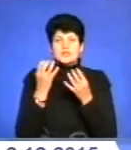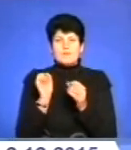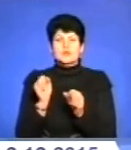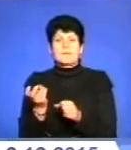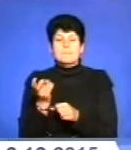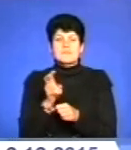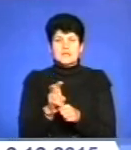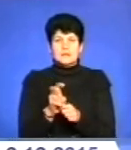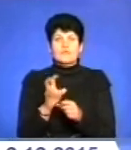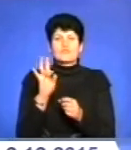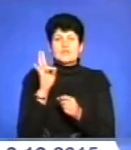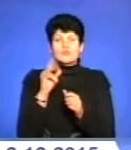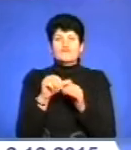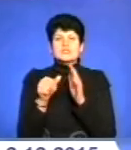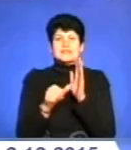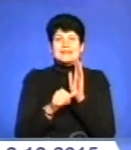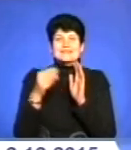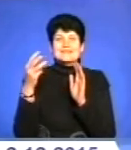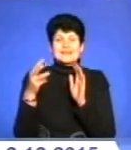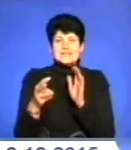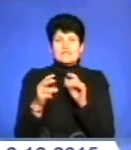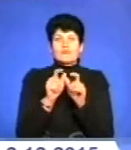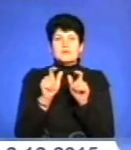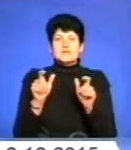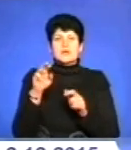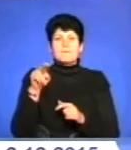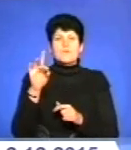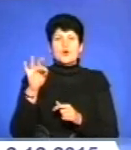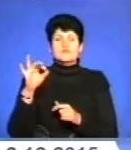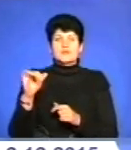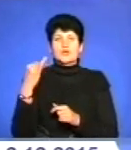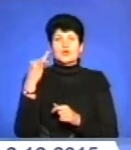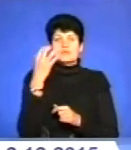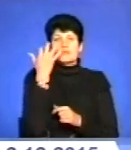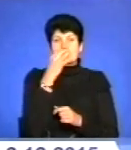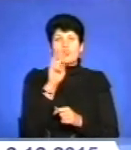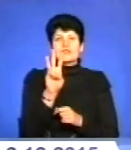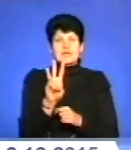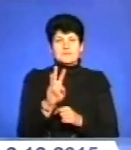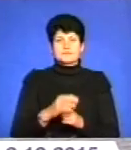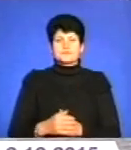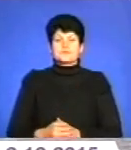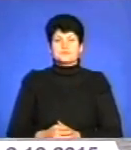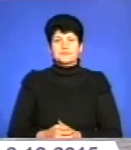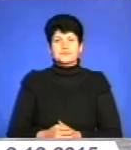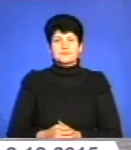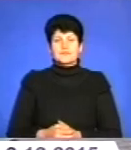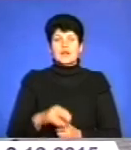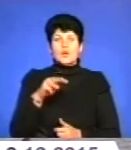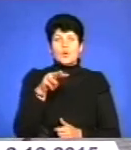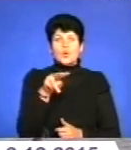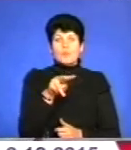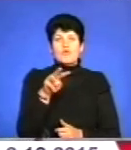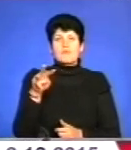Заняття відбуваються щонеділі о 16:30 в приміщенні «Просвіти», вулиця Кардинала Йосипа Сліпого, 3. Любов